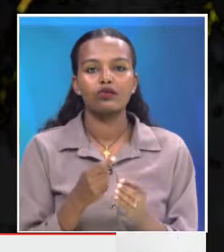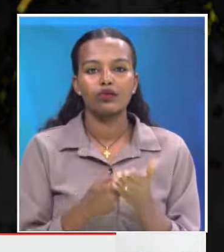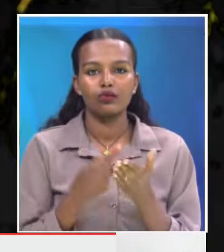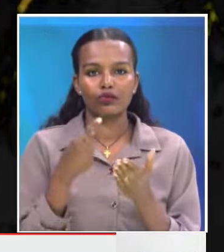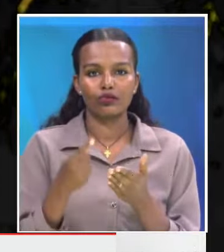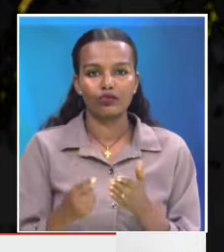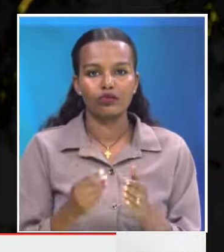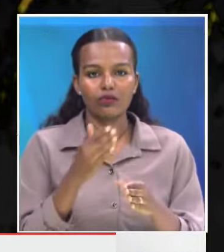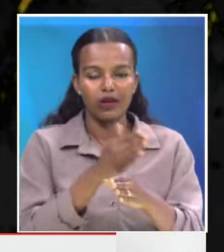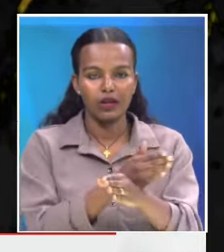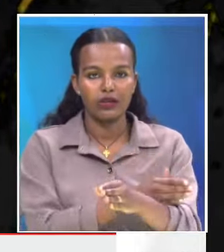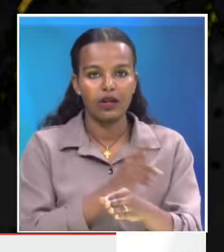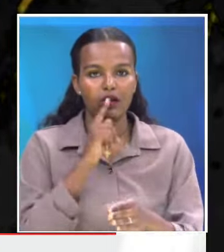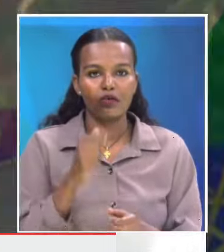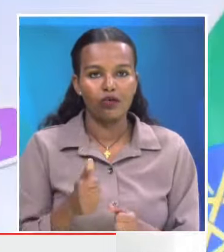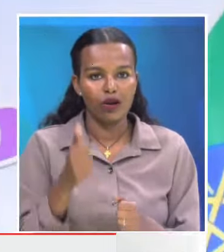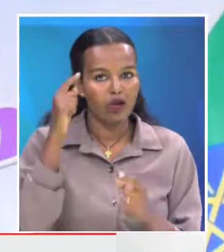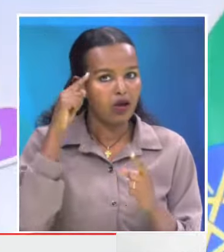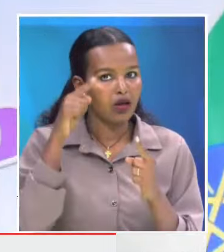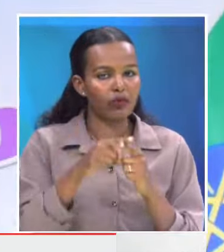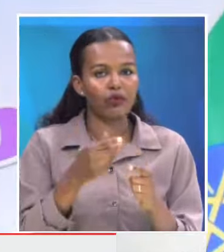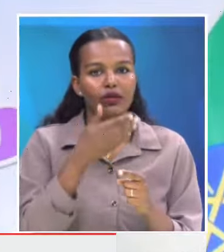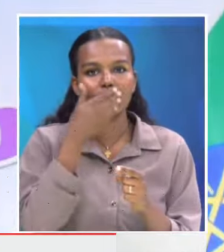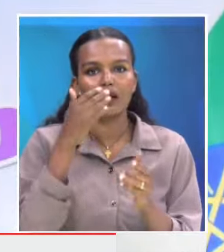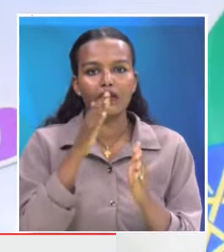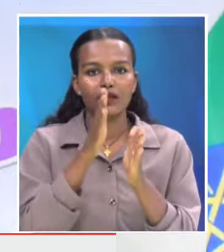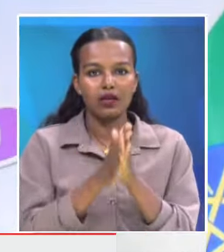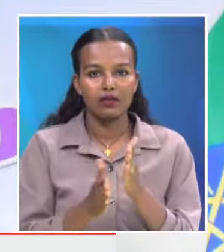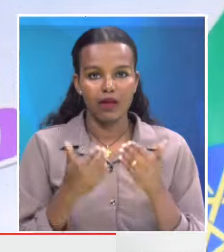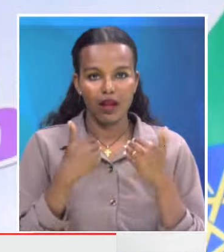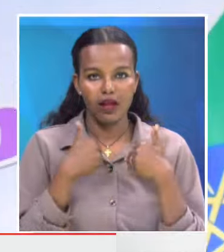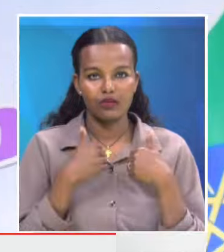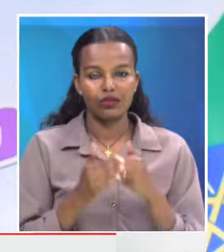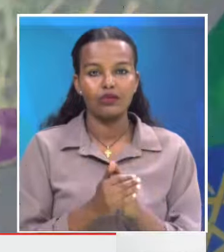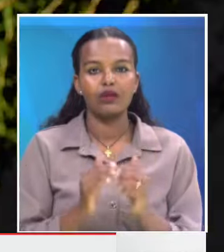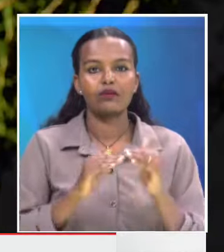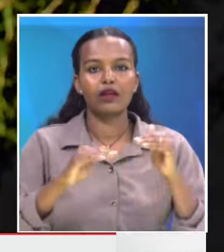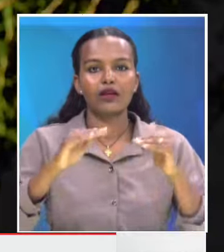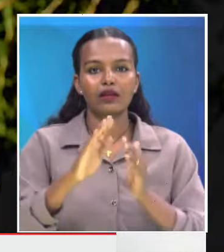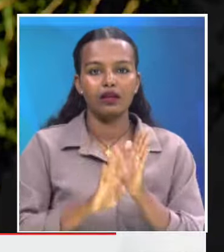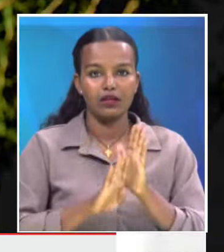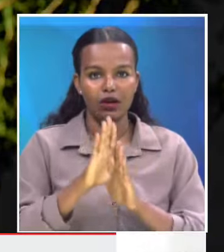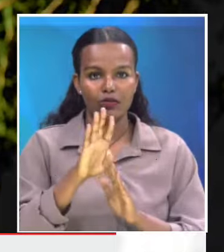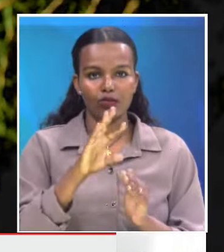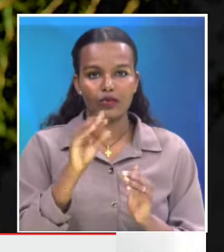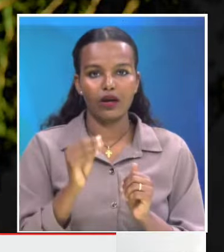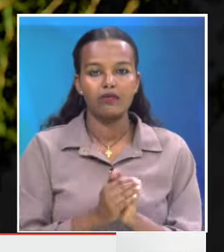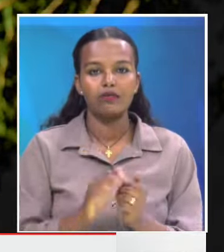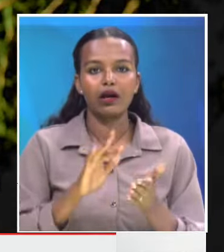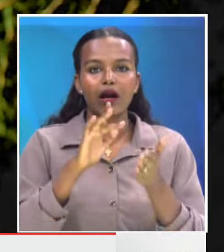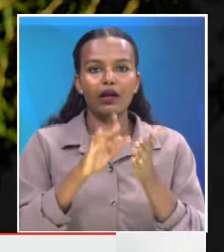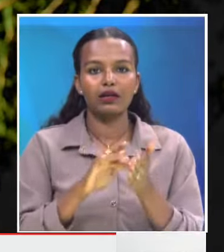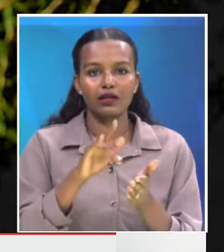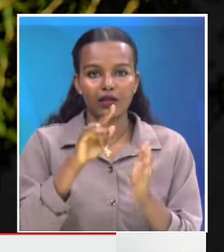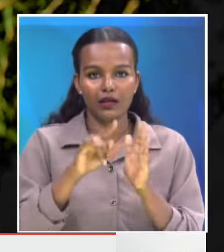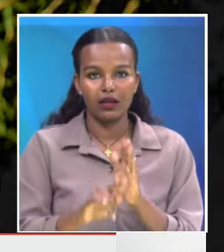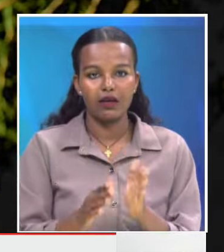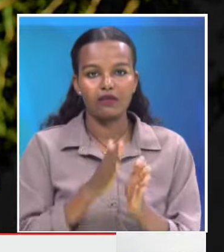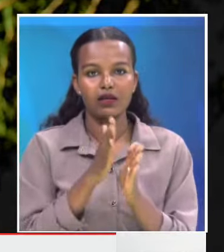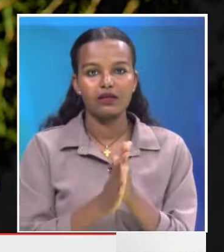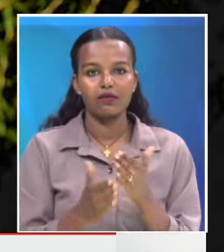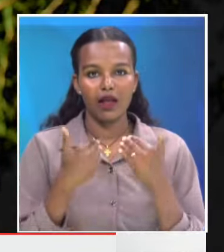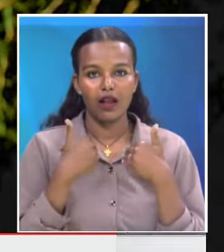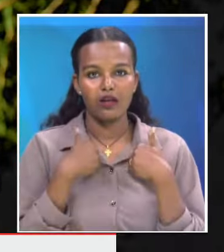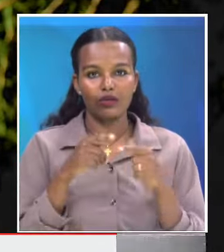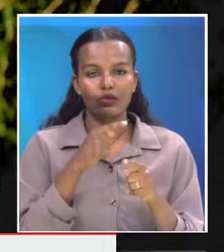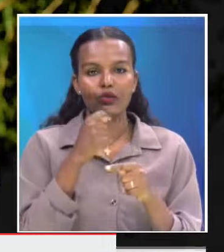እሱን ማሻሻል ነው ዋናው ዓላማው። የተሻለ አፈጻጸም ያላቸው የበለጠ እንዲያሳድጉና መካከለኛና ዝቅተኛ አፈጻጸም